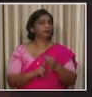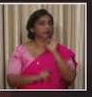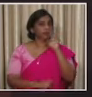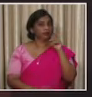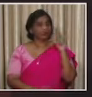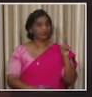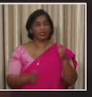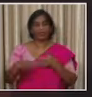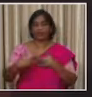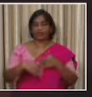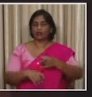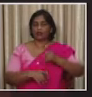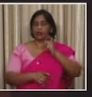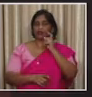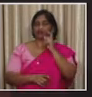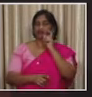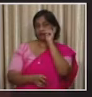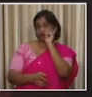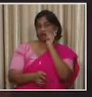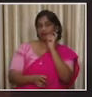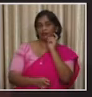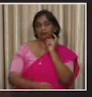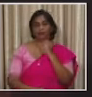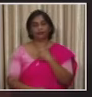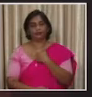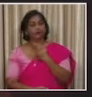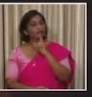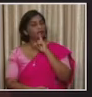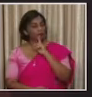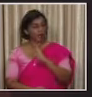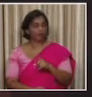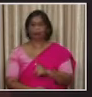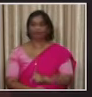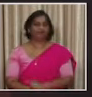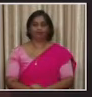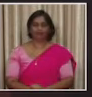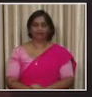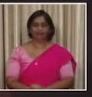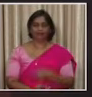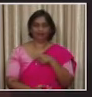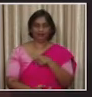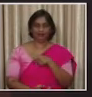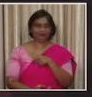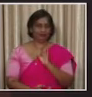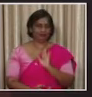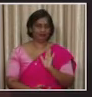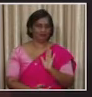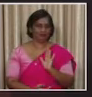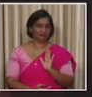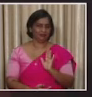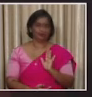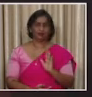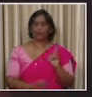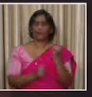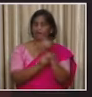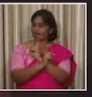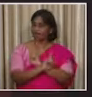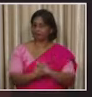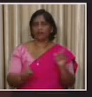ජනාධිපතිවරයා කැබිනට් නිරීක්ෂණය හරහා කියනවා, නෑ ඒක නෙවෙයි කරන්න ඕන.